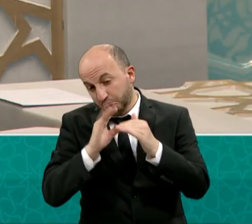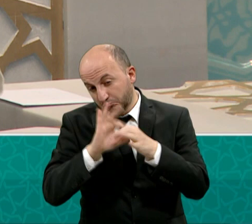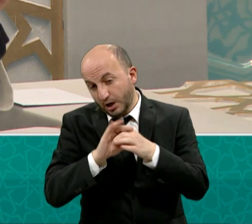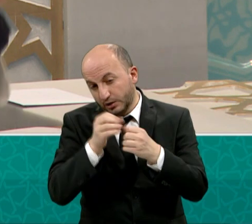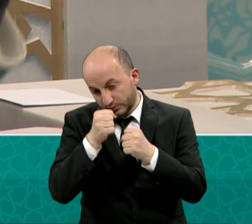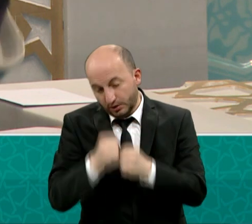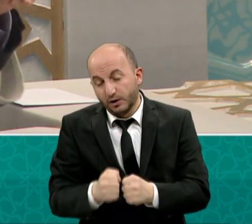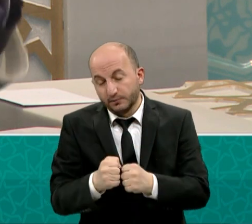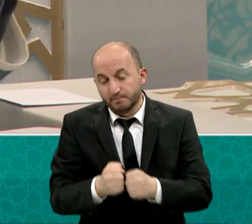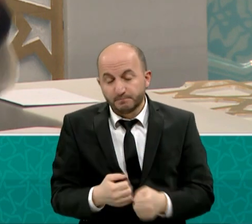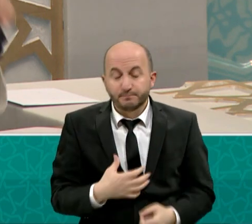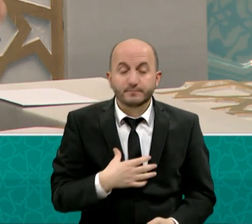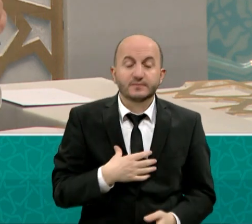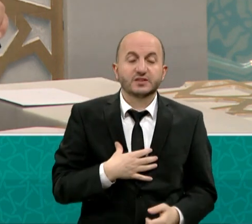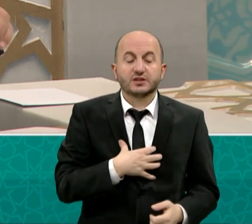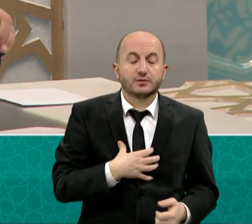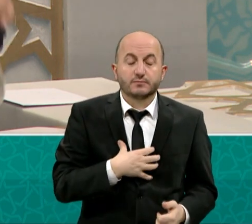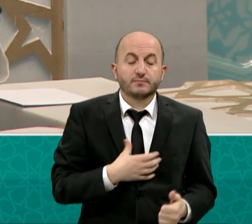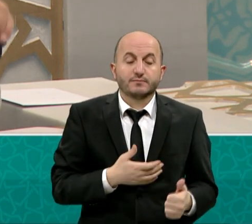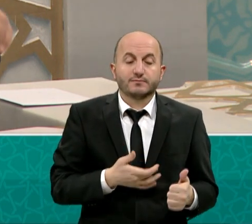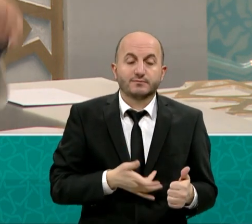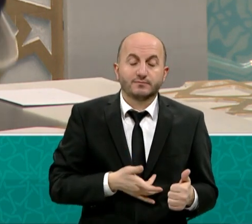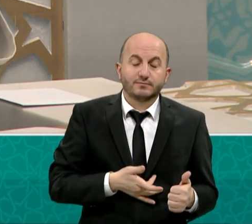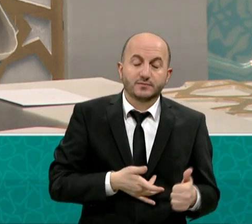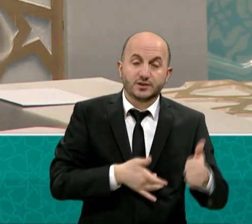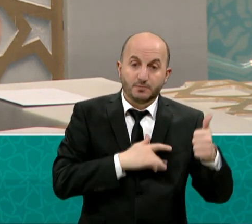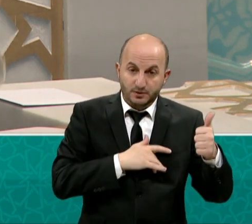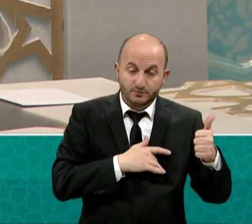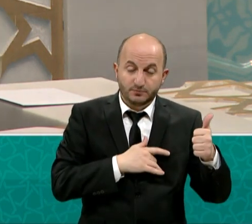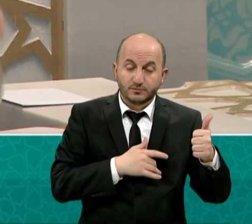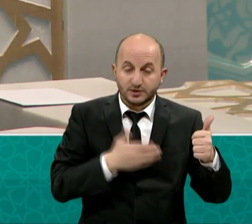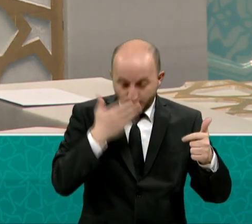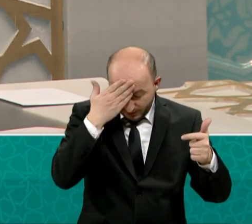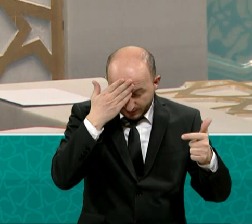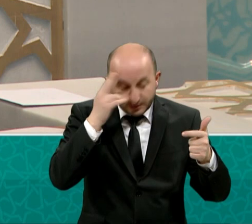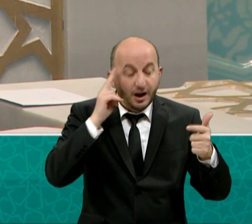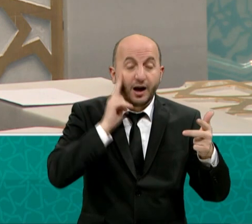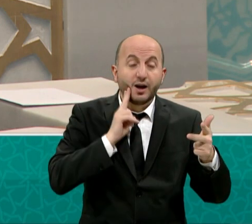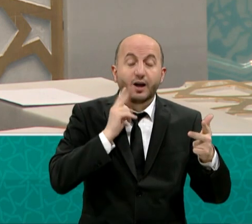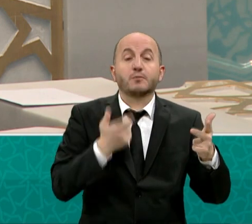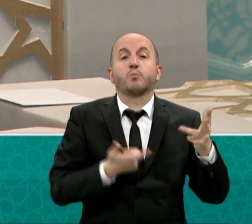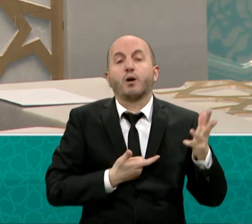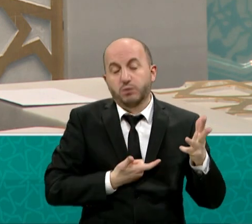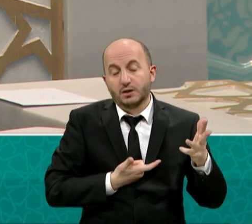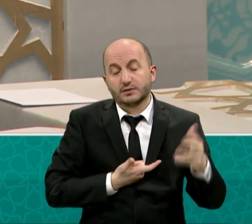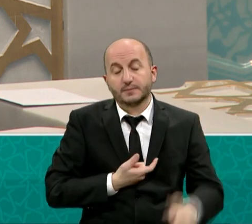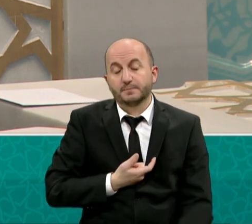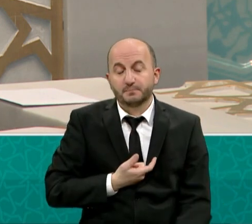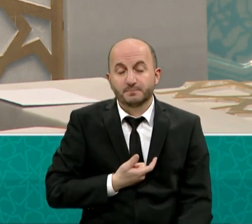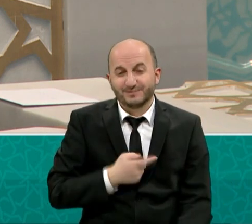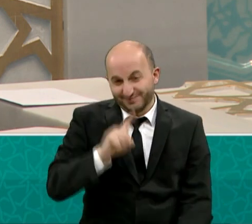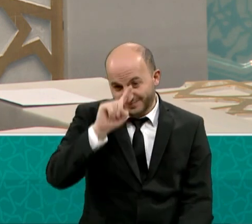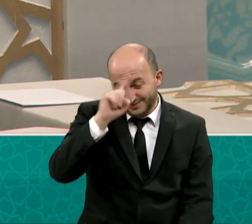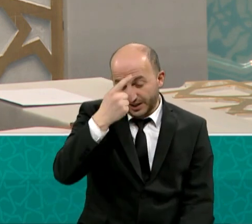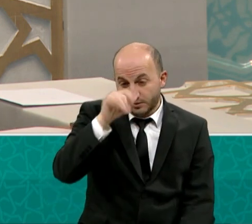bakın, din neydi? İman. Sürekli tekrar ediyorum ki yanına, iman, ibadet, ahlak, muamele. Sadece